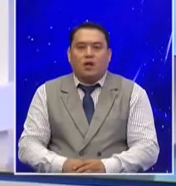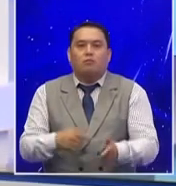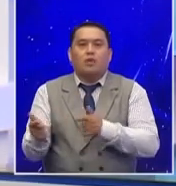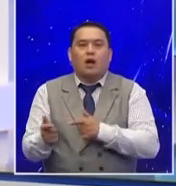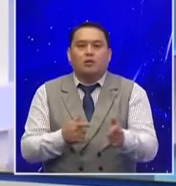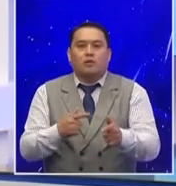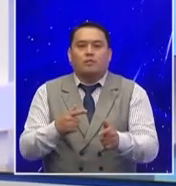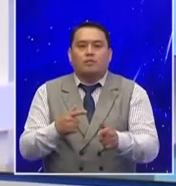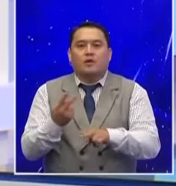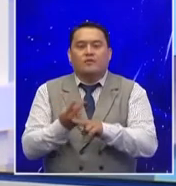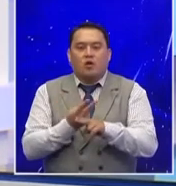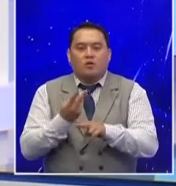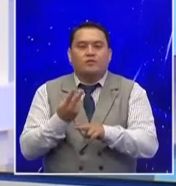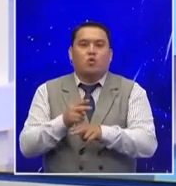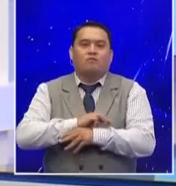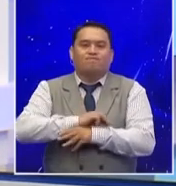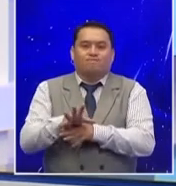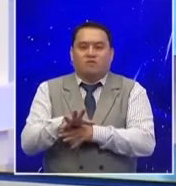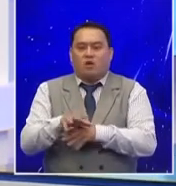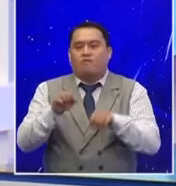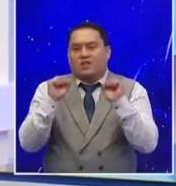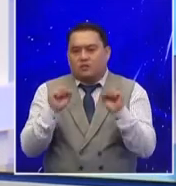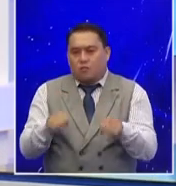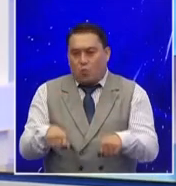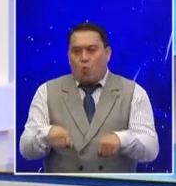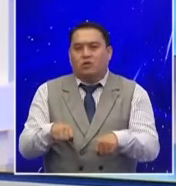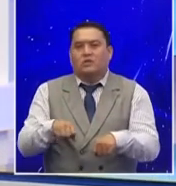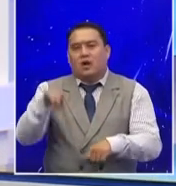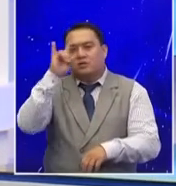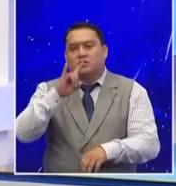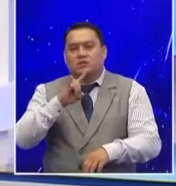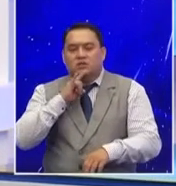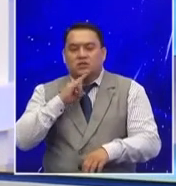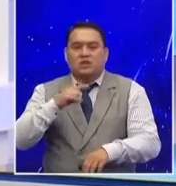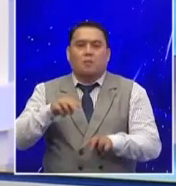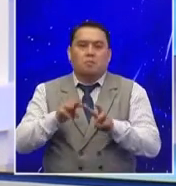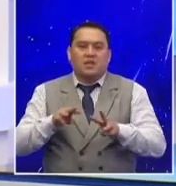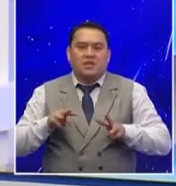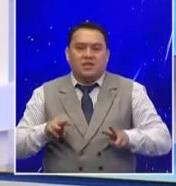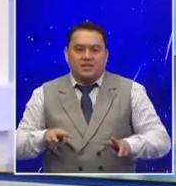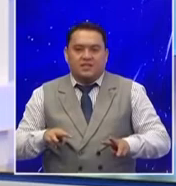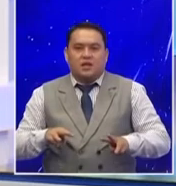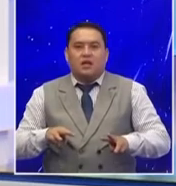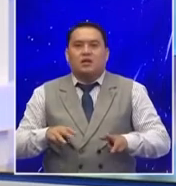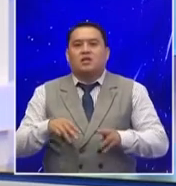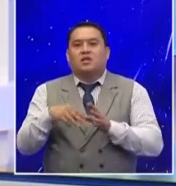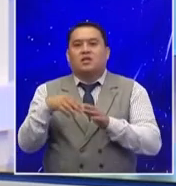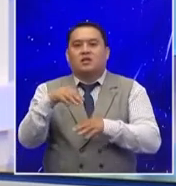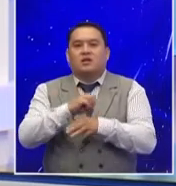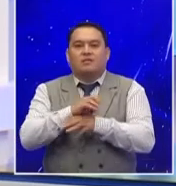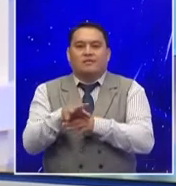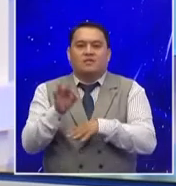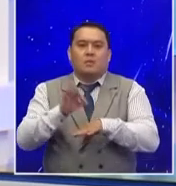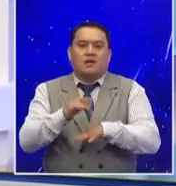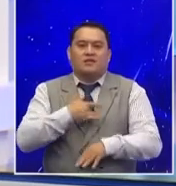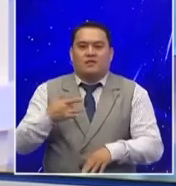Подготовка ко второй волне коронавируса. По словам министра здравоохранения Казахстана Алексея Цоя, сегодня пациентов с COVID-19 и